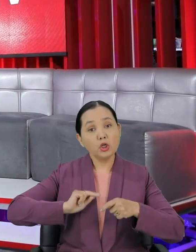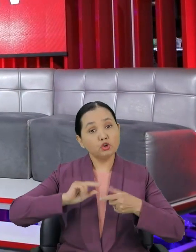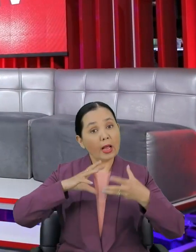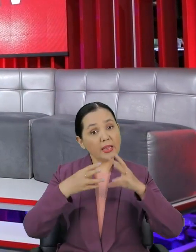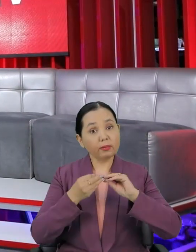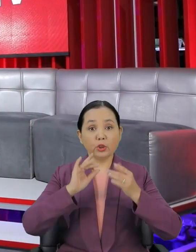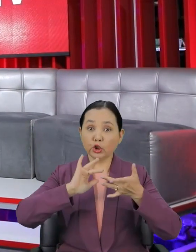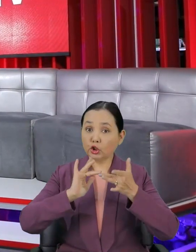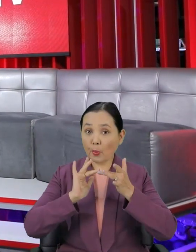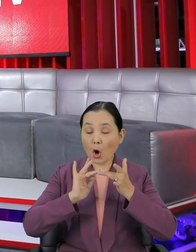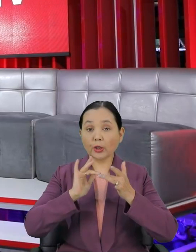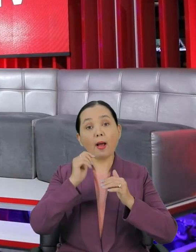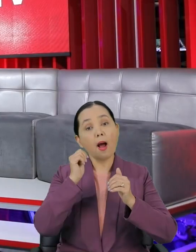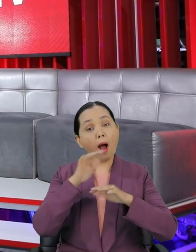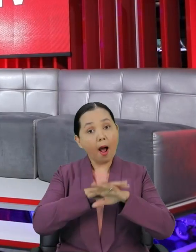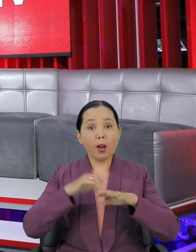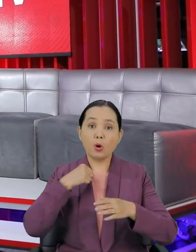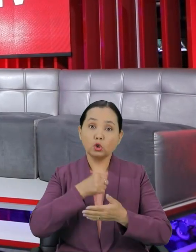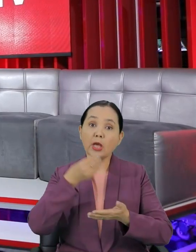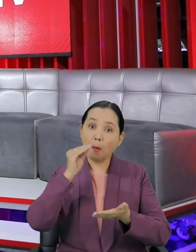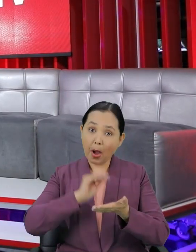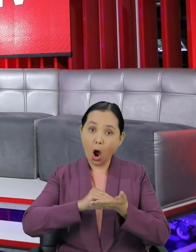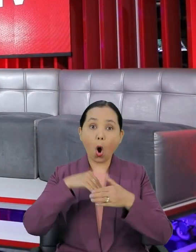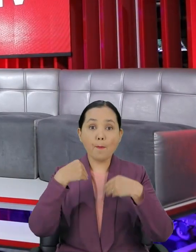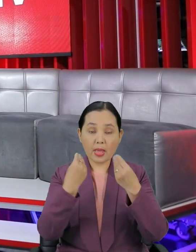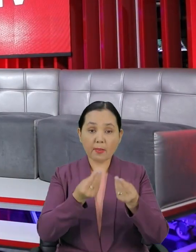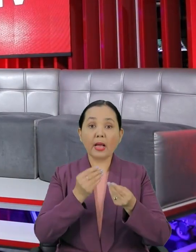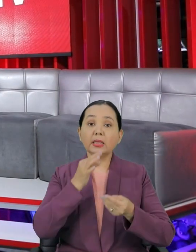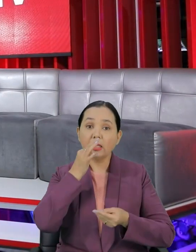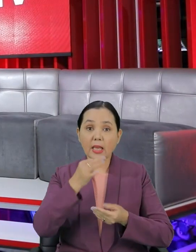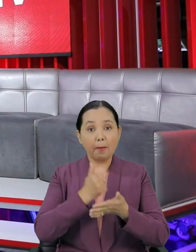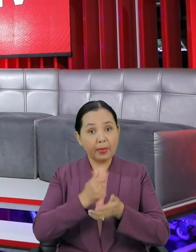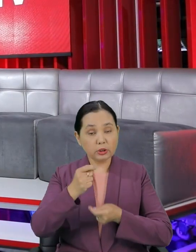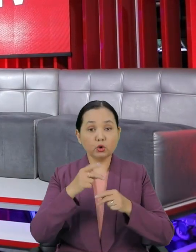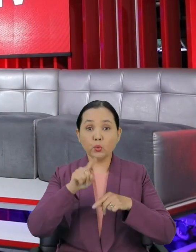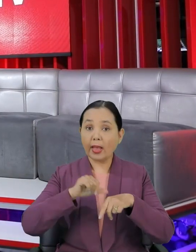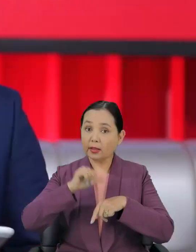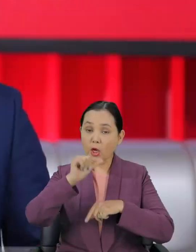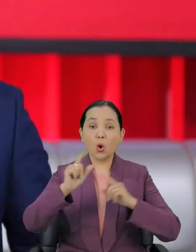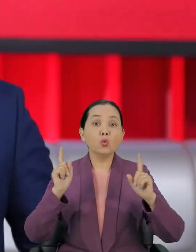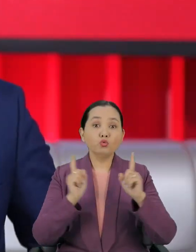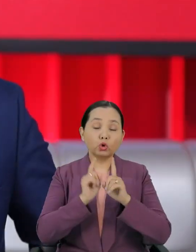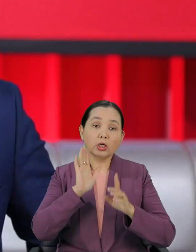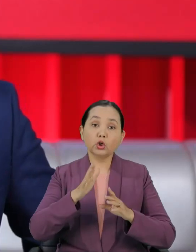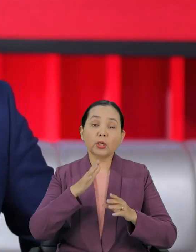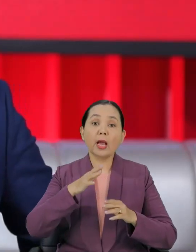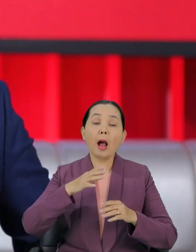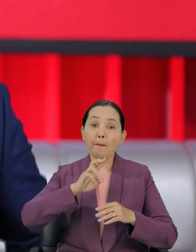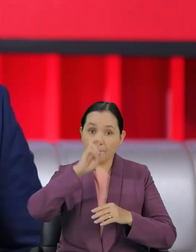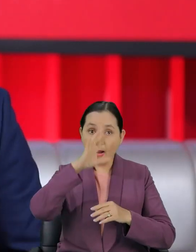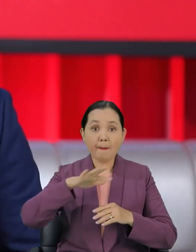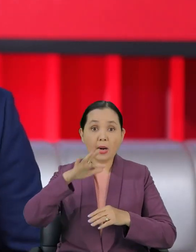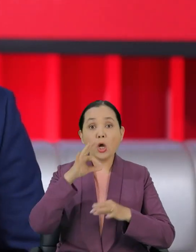natijasiga ijtimoiy tarmoqlarda xalqimiz o'zi baho bermoqda degan prezidentimiz. Bundan tashqari uchrashuvda demak